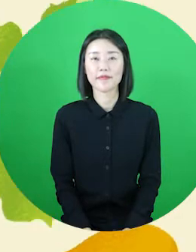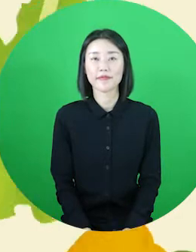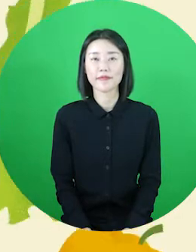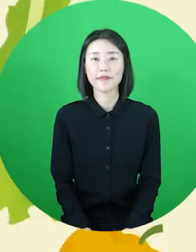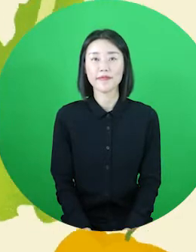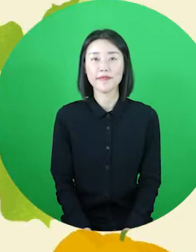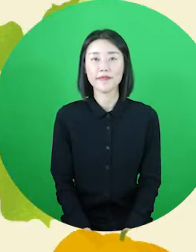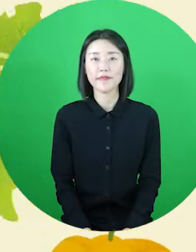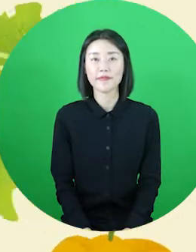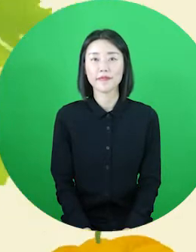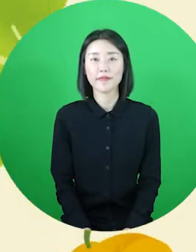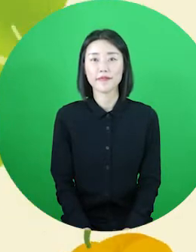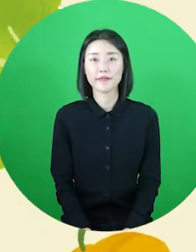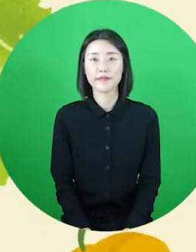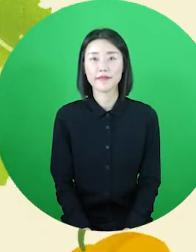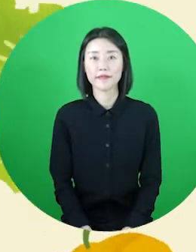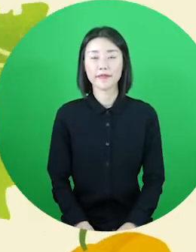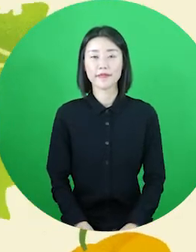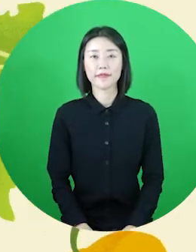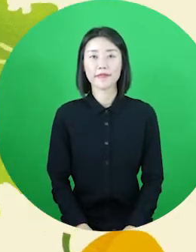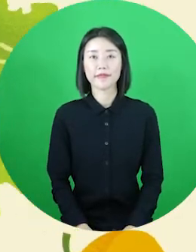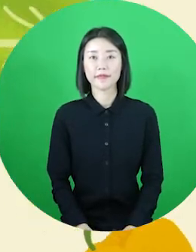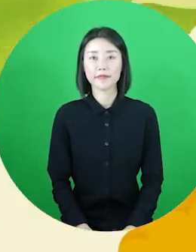1단계, 재료 준비하기.